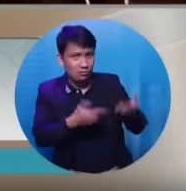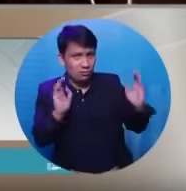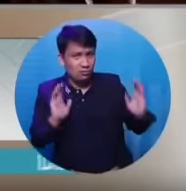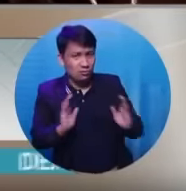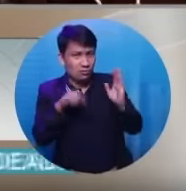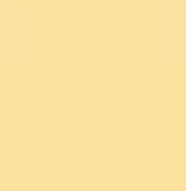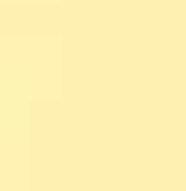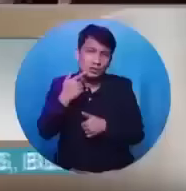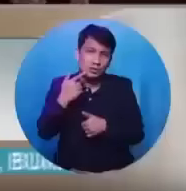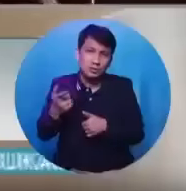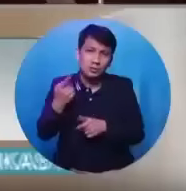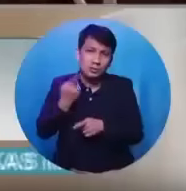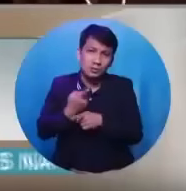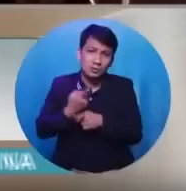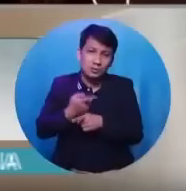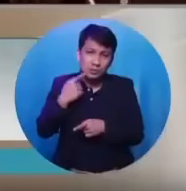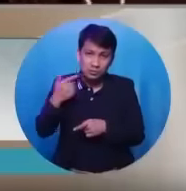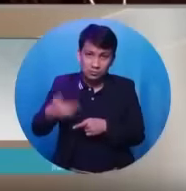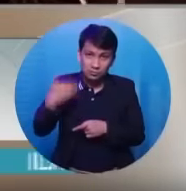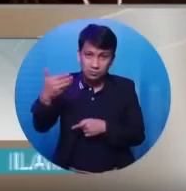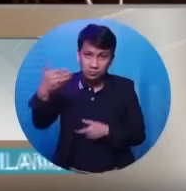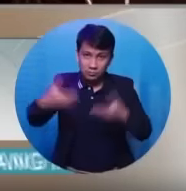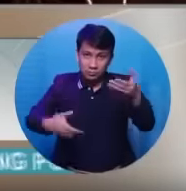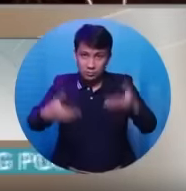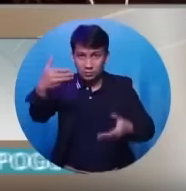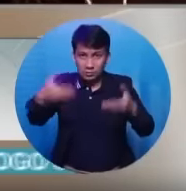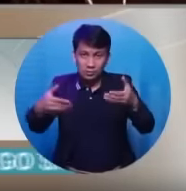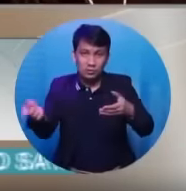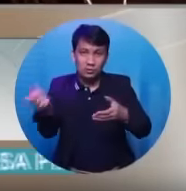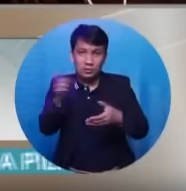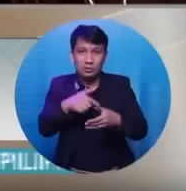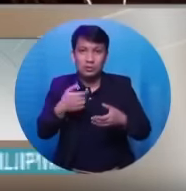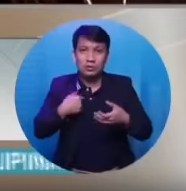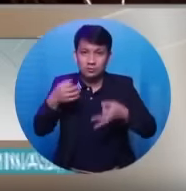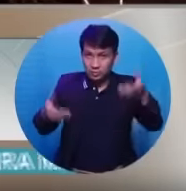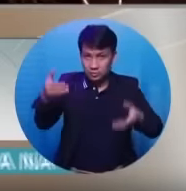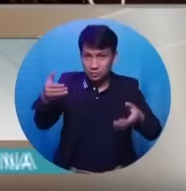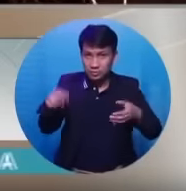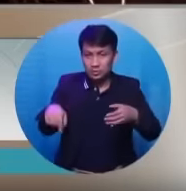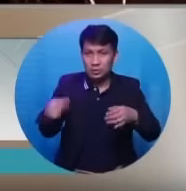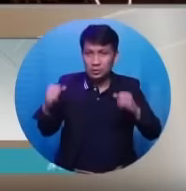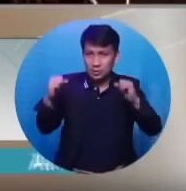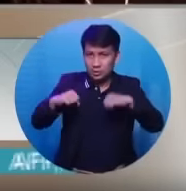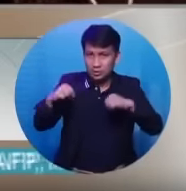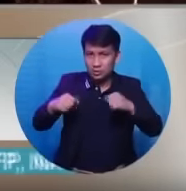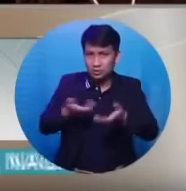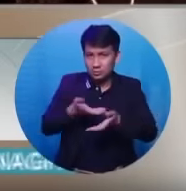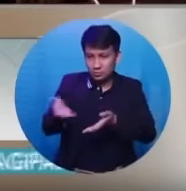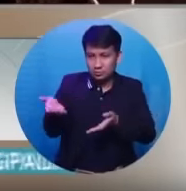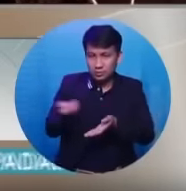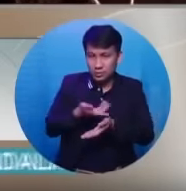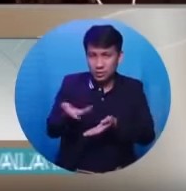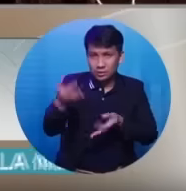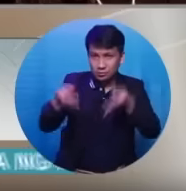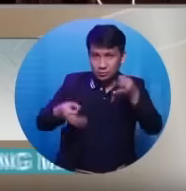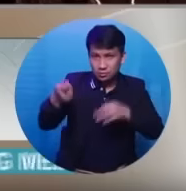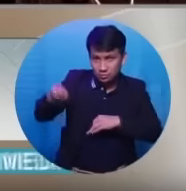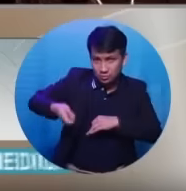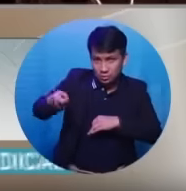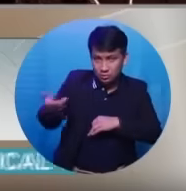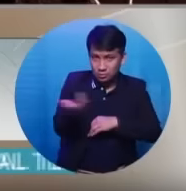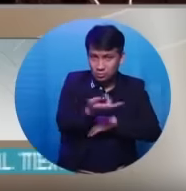kami, korte na kami. Pagdating sa korte, pagbibigyan kayo ng judge na magkaayos. Papayagan kayo na mag-ayos